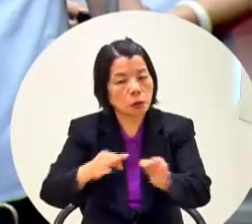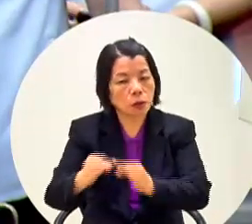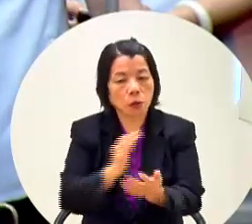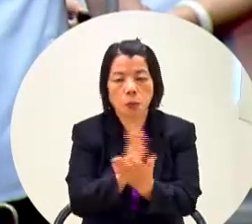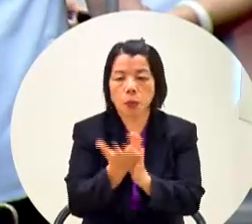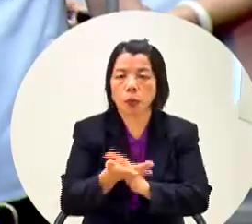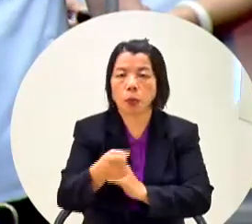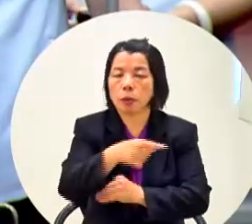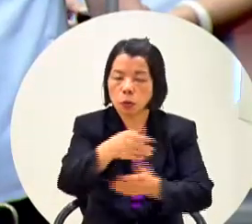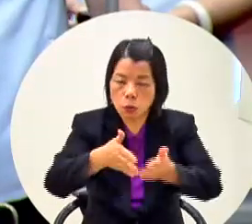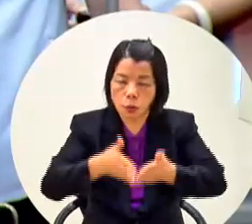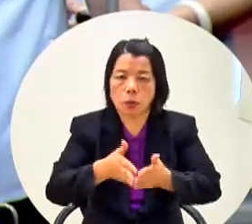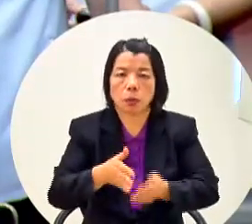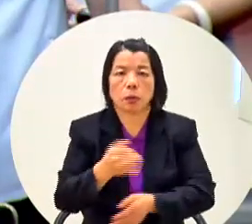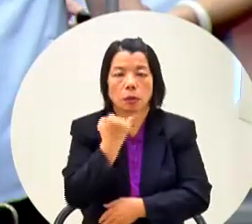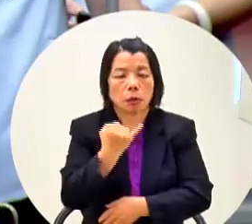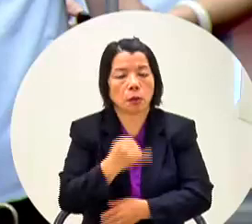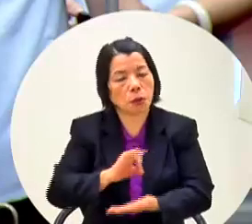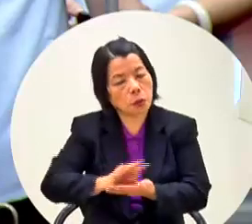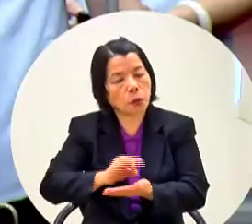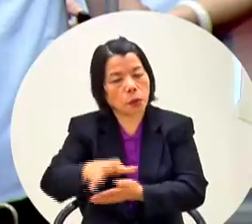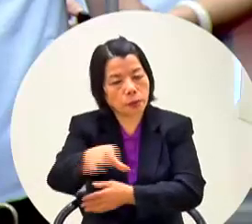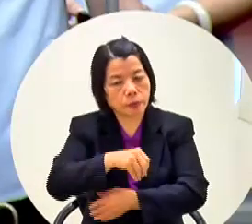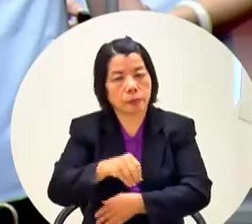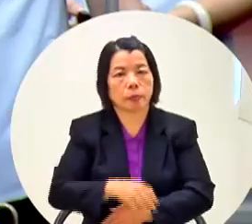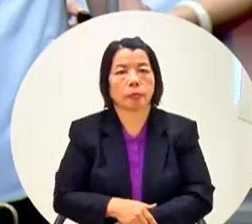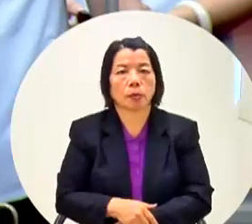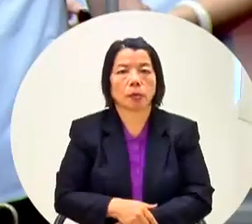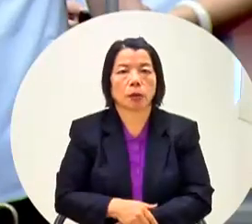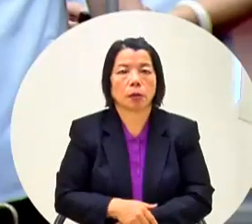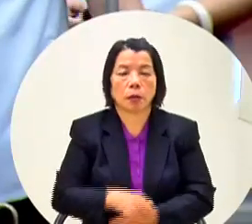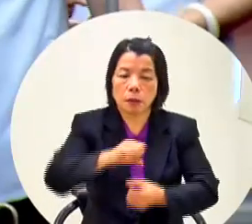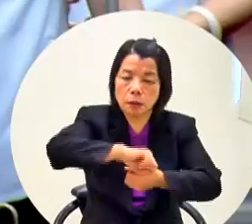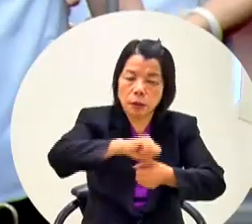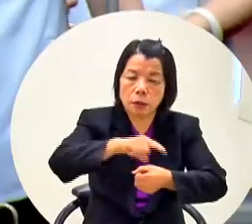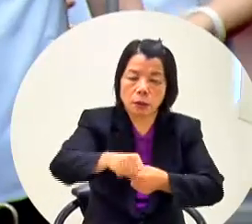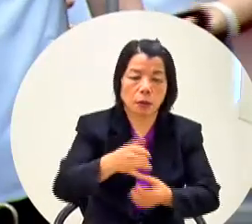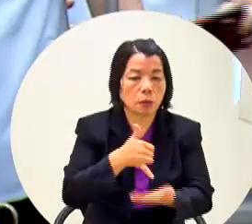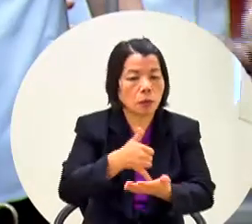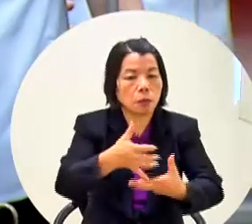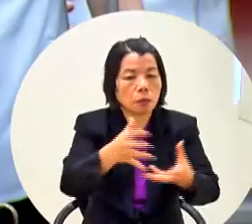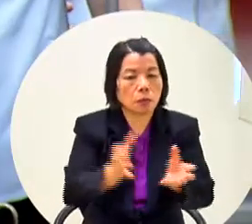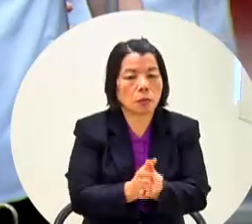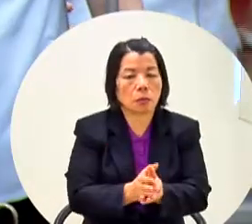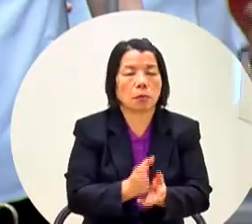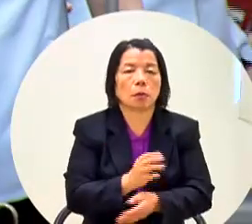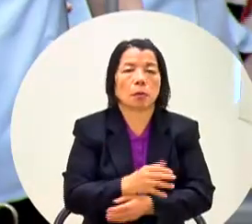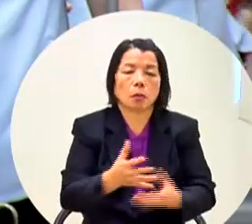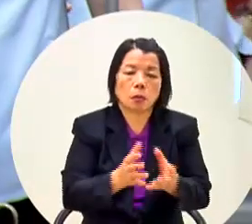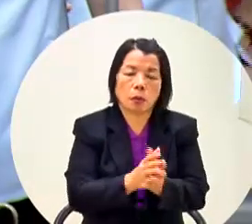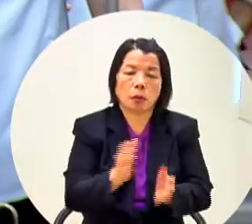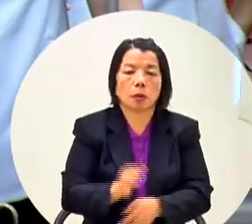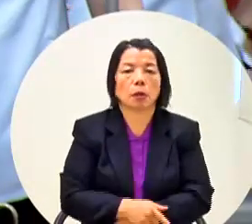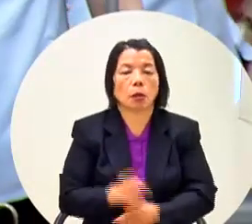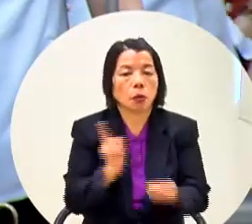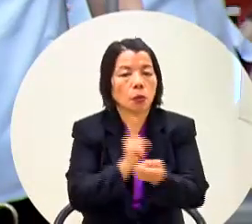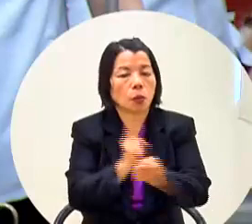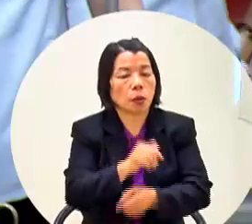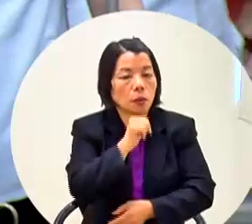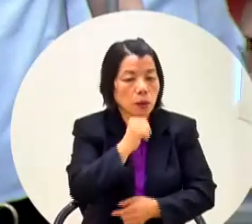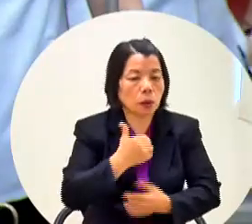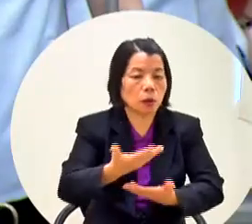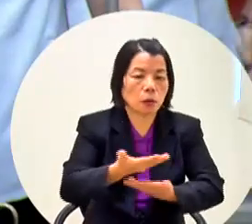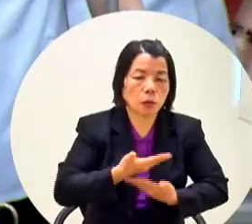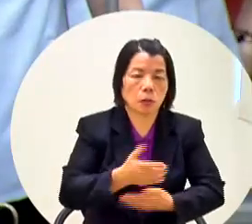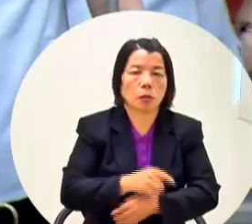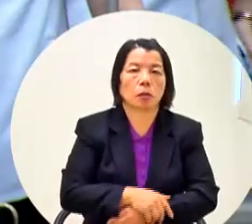人都可以来使用得到。再加上我们的弱势团体、边缘户、低收入户有